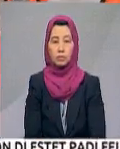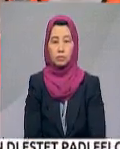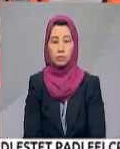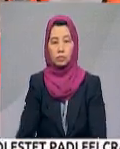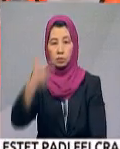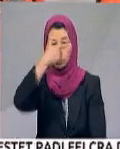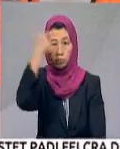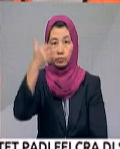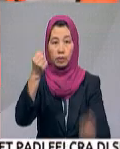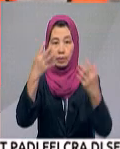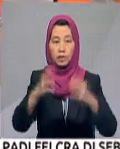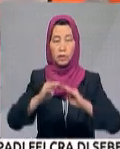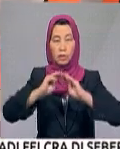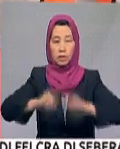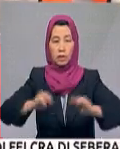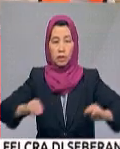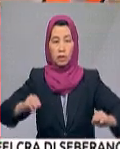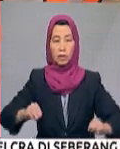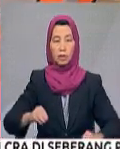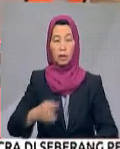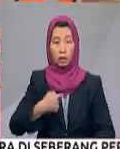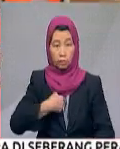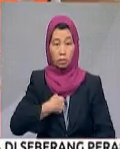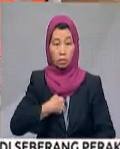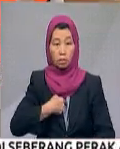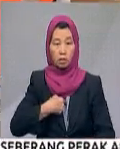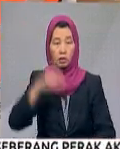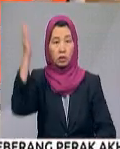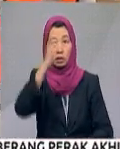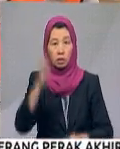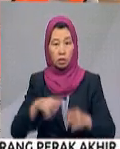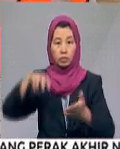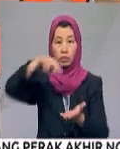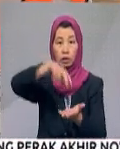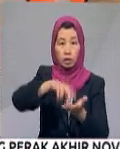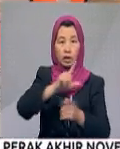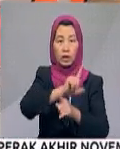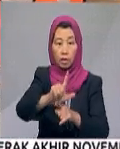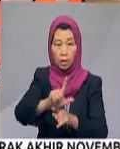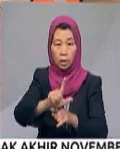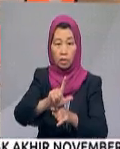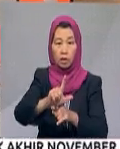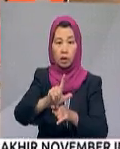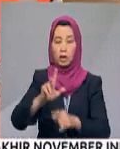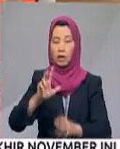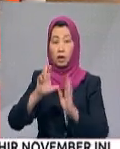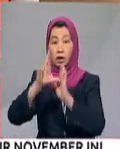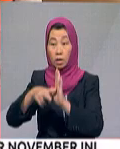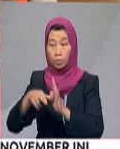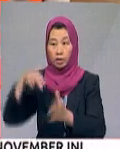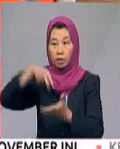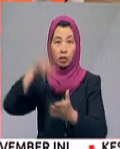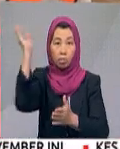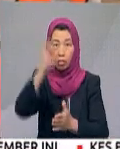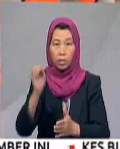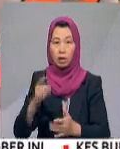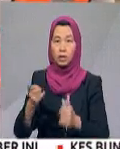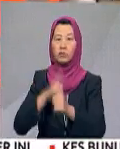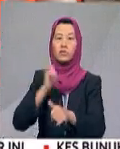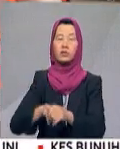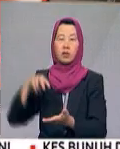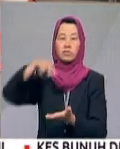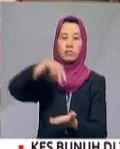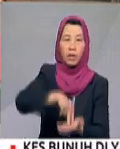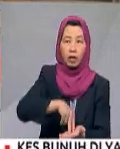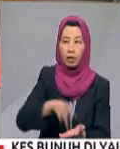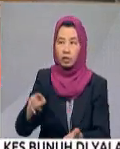Sebab kebanyakan murid dari center saya kan tak pernah naik LRT ke atau rapid kit kan. So ini kali pertama dia orang naik kan. So saya